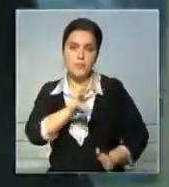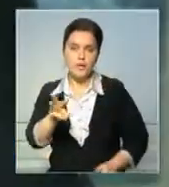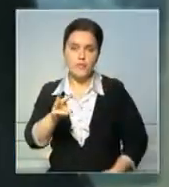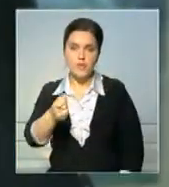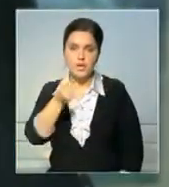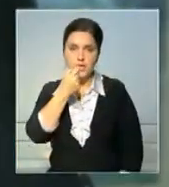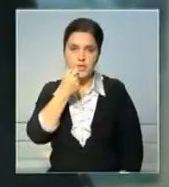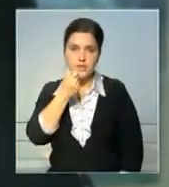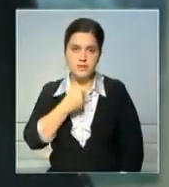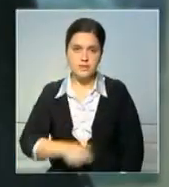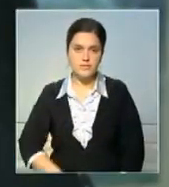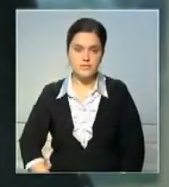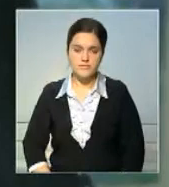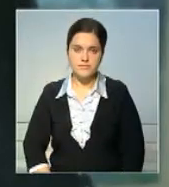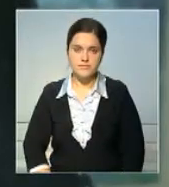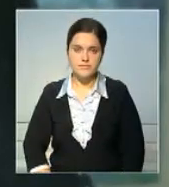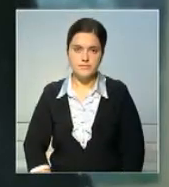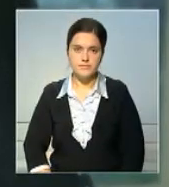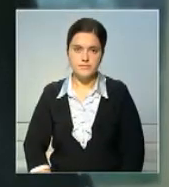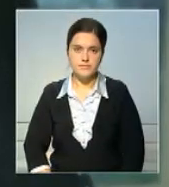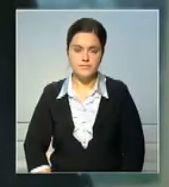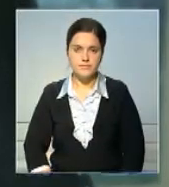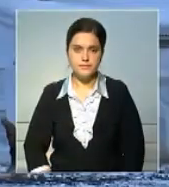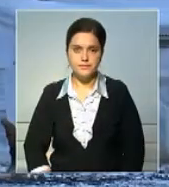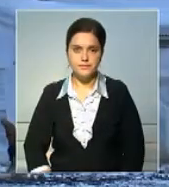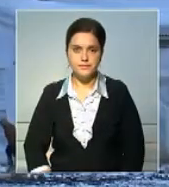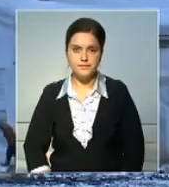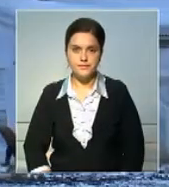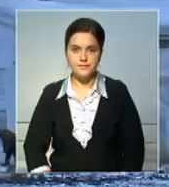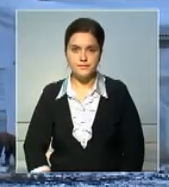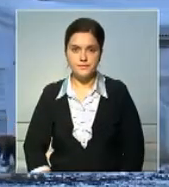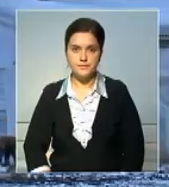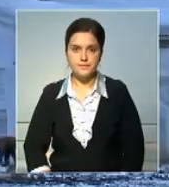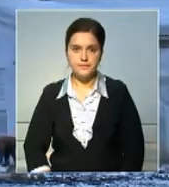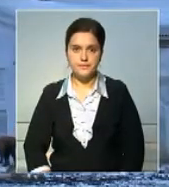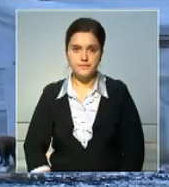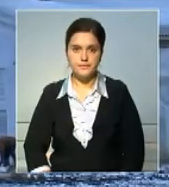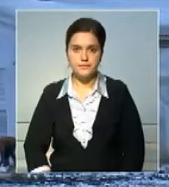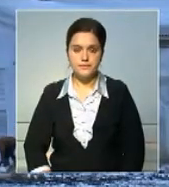миллионов яиц. Нургуль Ахметова, Руслан Алиев, Дмитрий Рура, Петропавловск, 24 КИЗ.